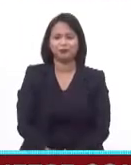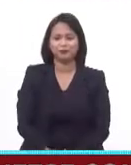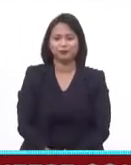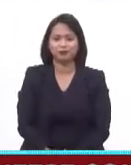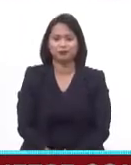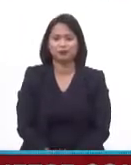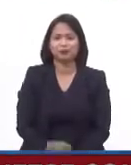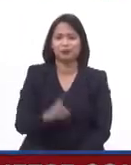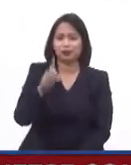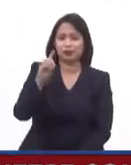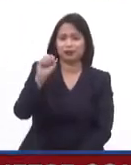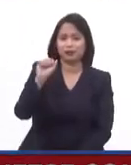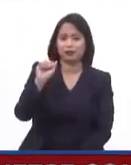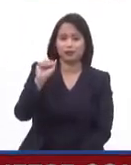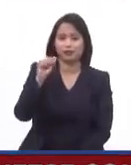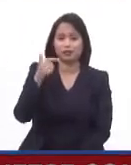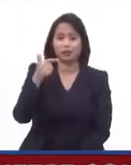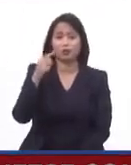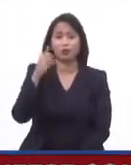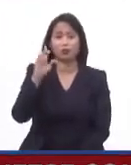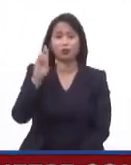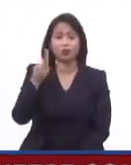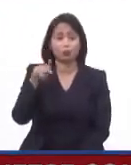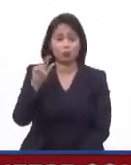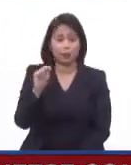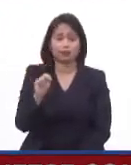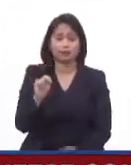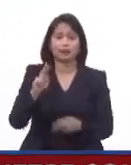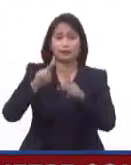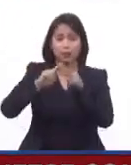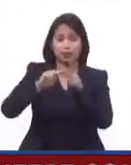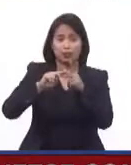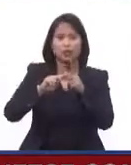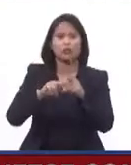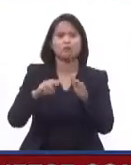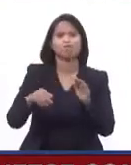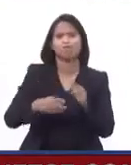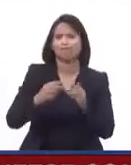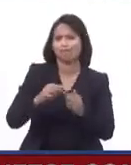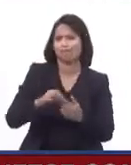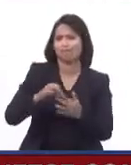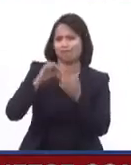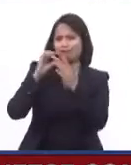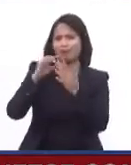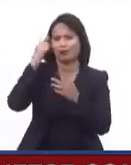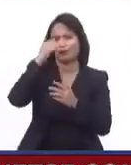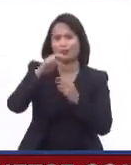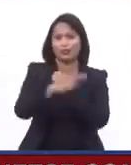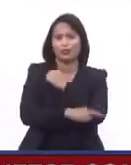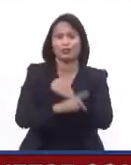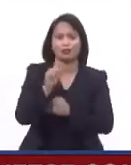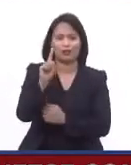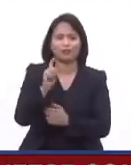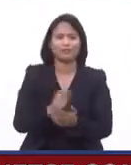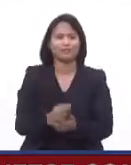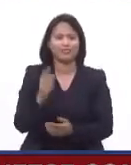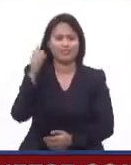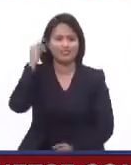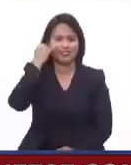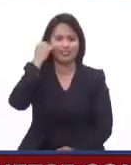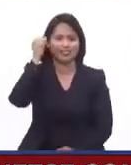Dagbo City, Pangasinan, nanguna sa vaccine rollout sa Region 1. Si Jason Sarmiento sa